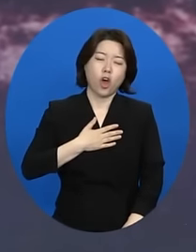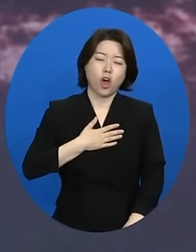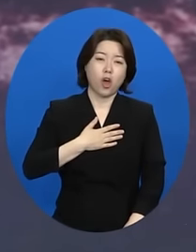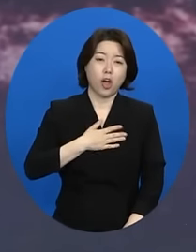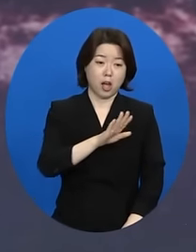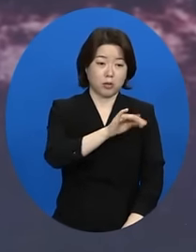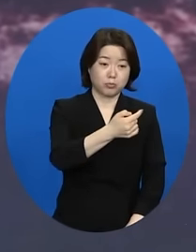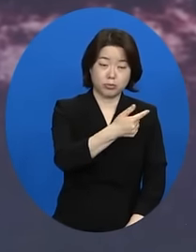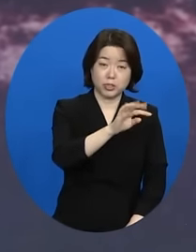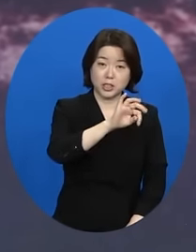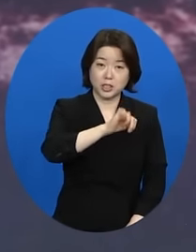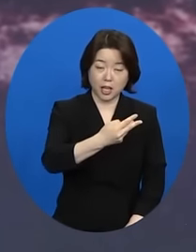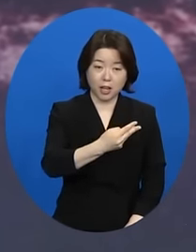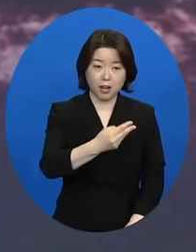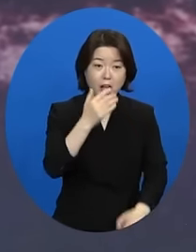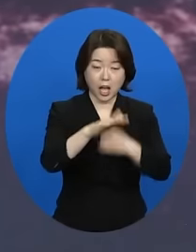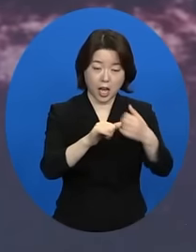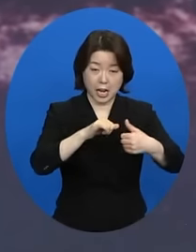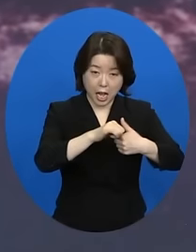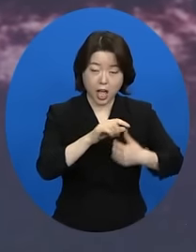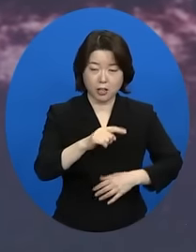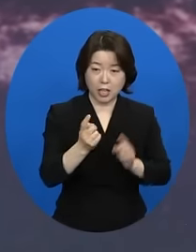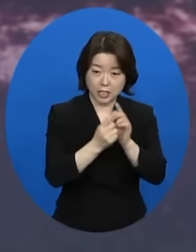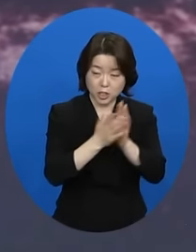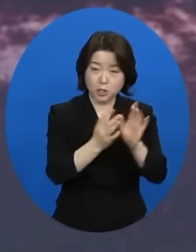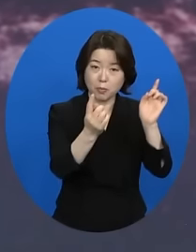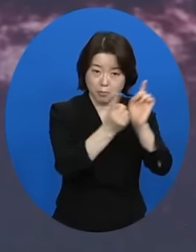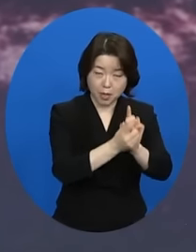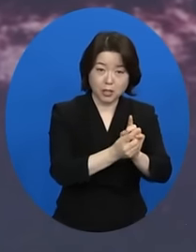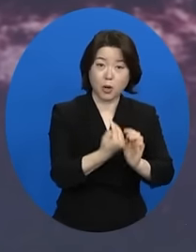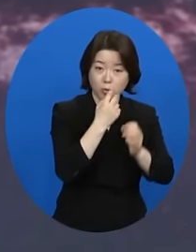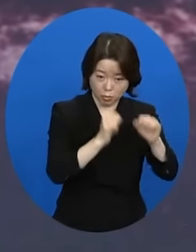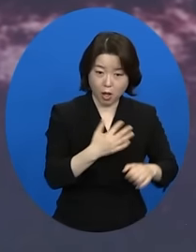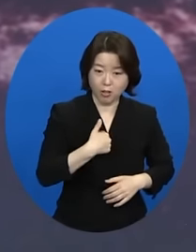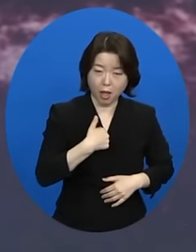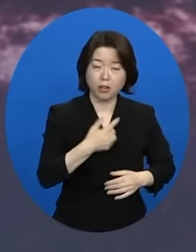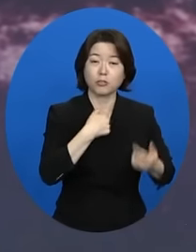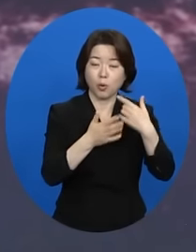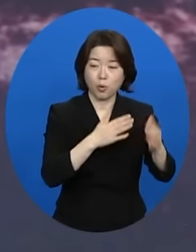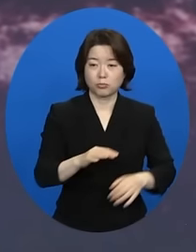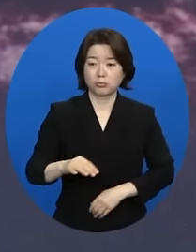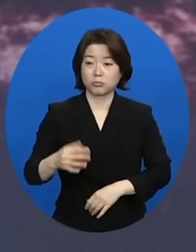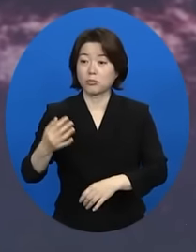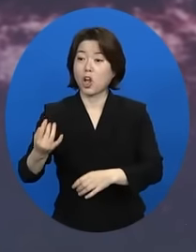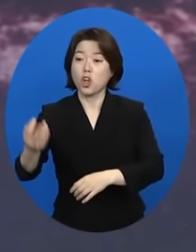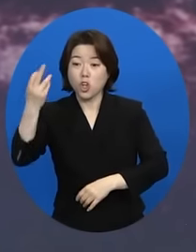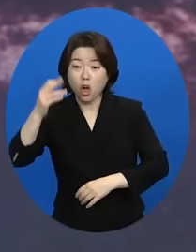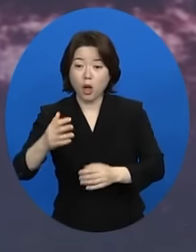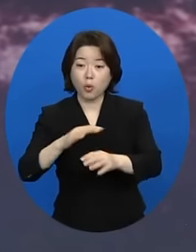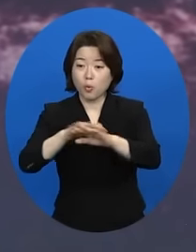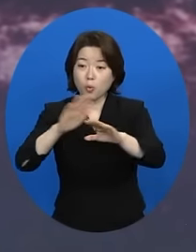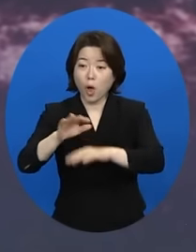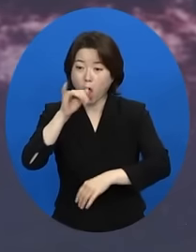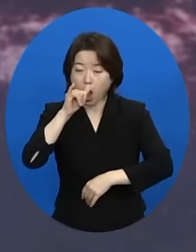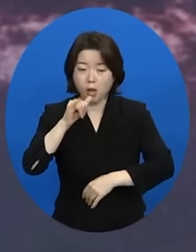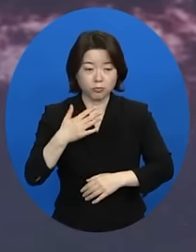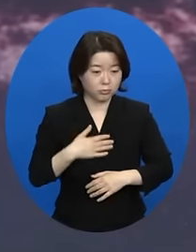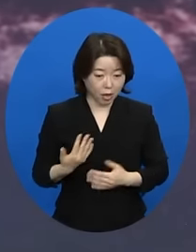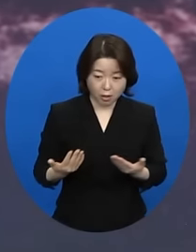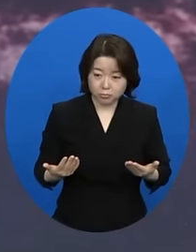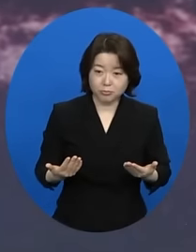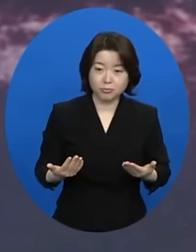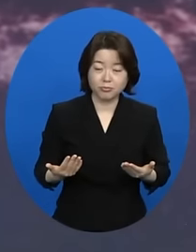분열도 경험했고 하나님도 내가 직접 만나봤고 뭐 이제 화해도 다 했겠다. 이제 뭐 할 게 뭐가 있어. 그냥